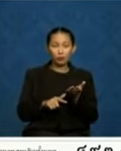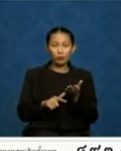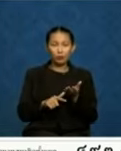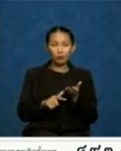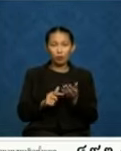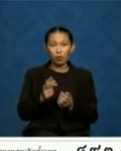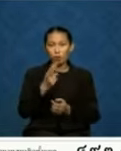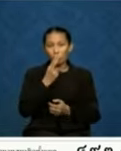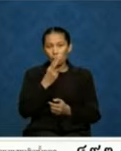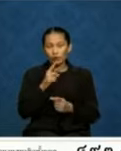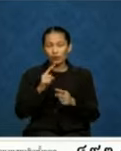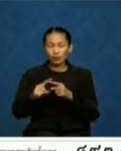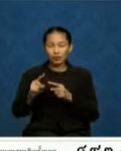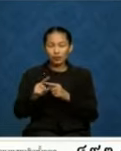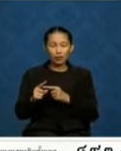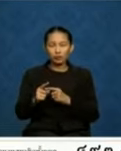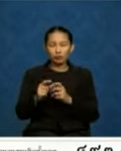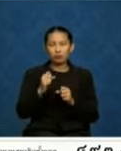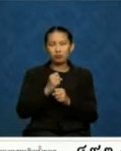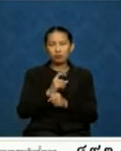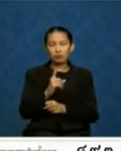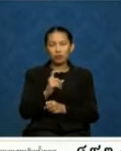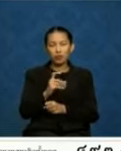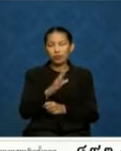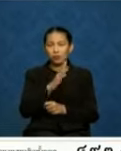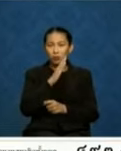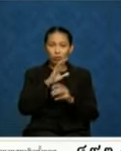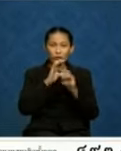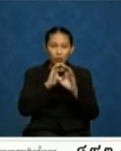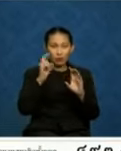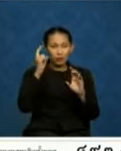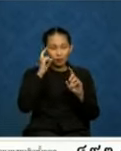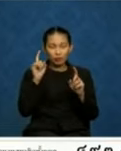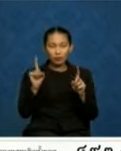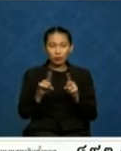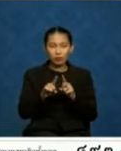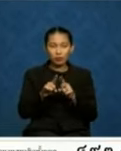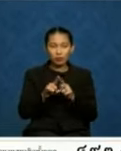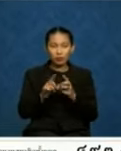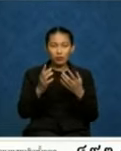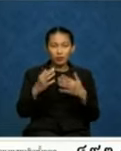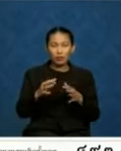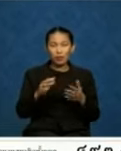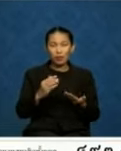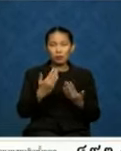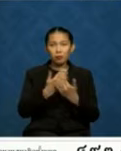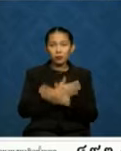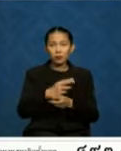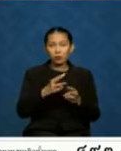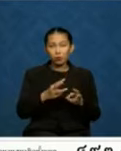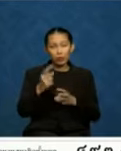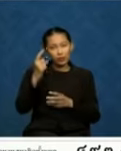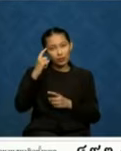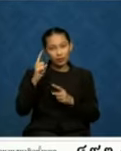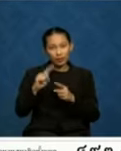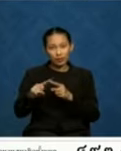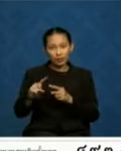คบุหรี่จึงเป็นไปไม่ได้นะครับถ้าหากรัฐบาลเห็นร่วมกันและปรับแนวคิดตรงนี้นะครับแล้วก็บอกว่